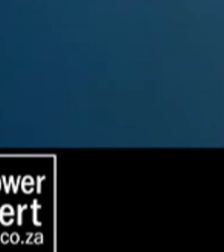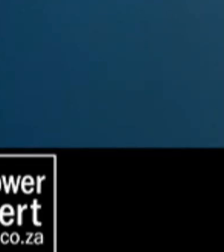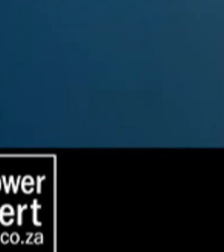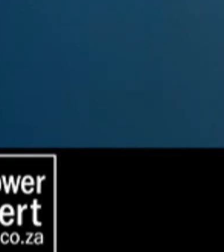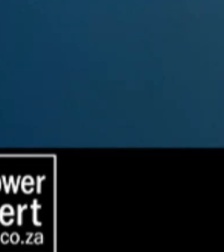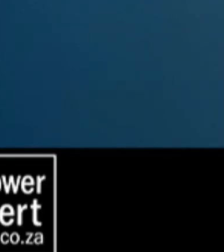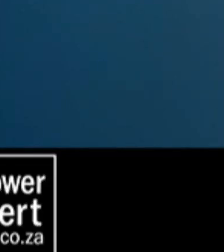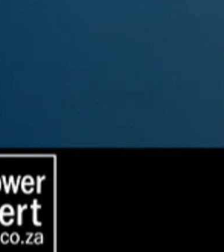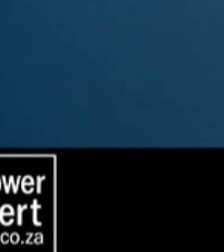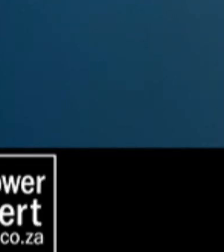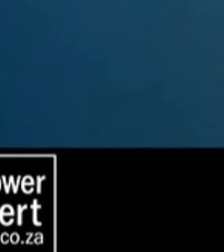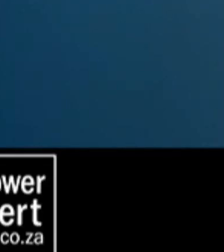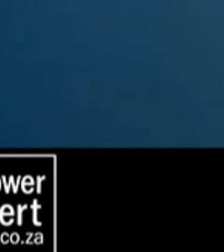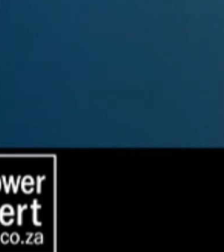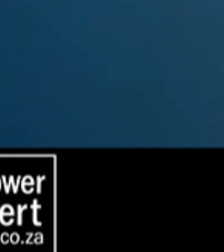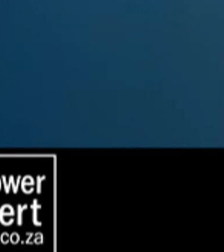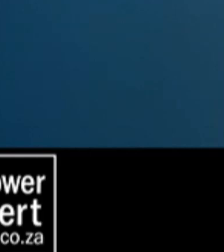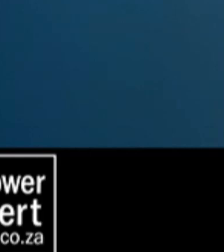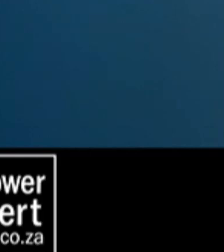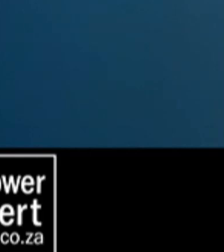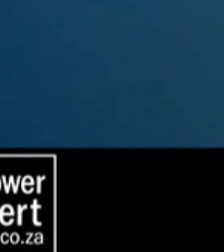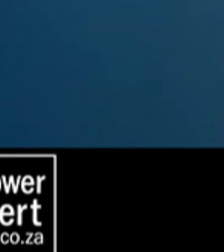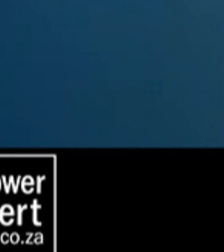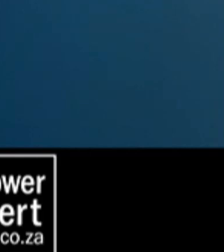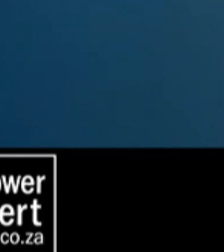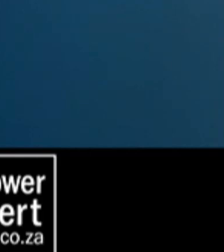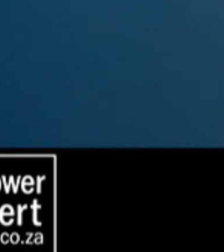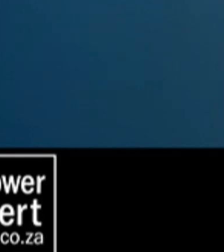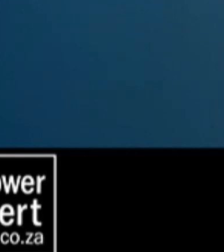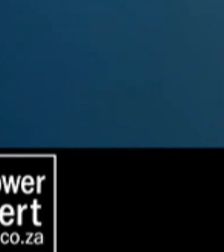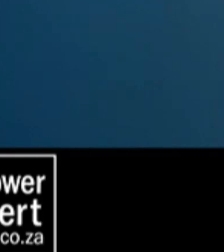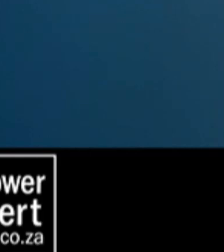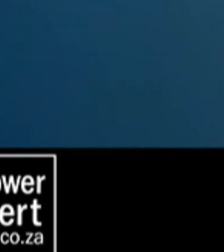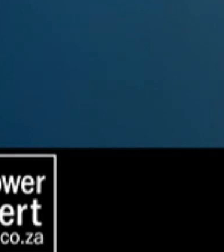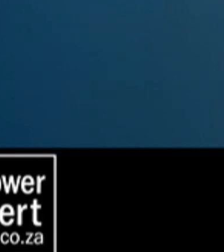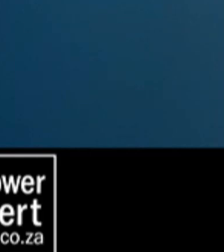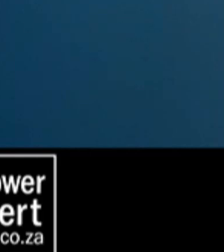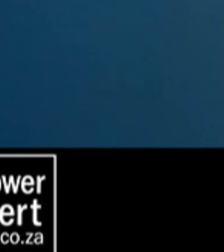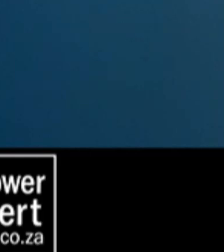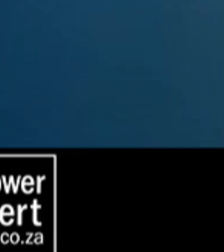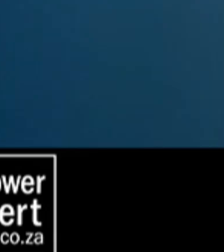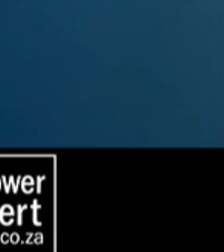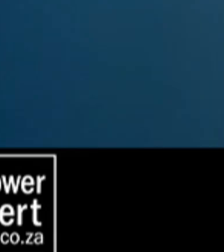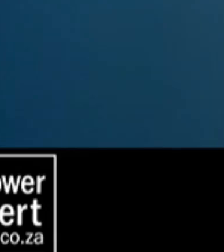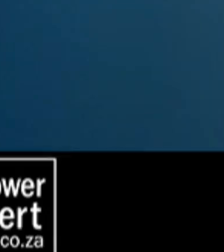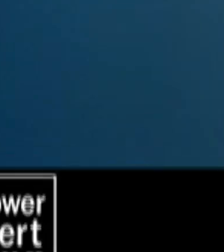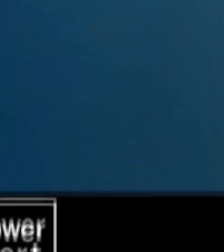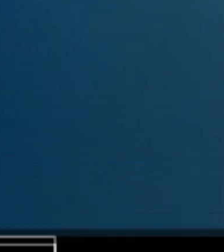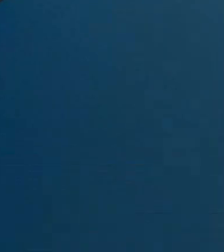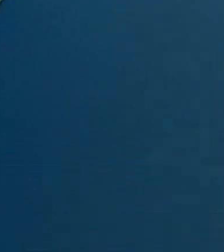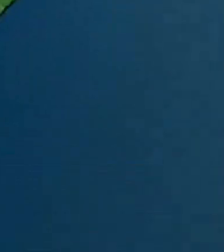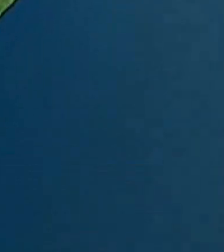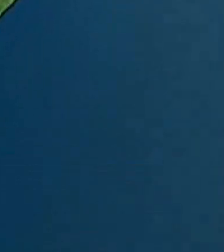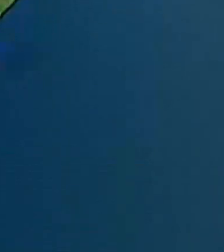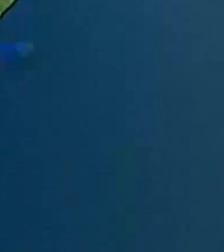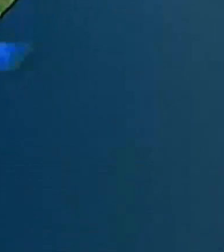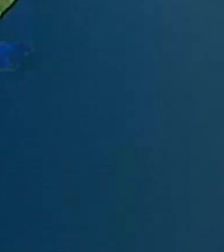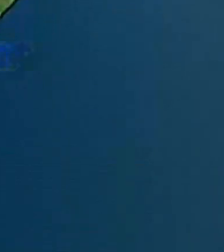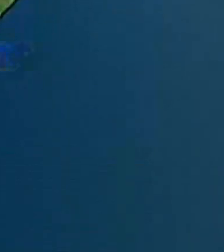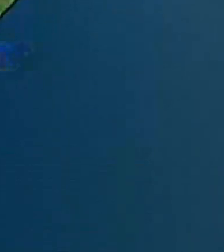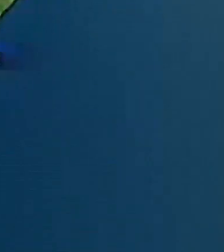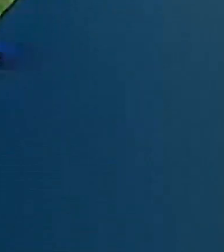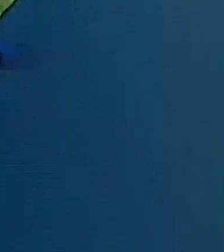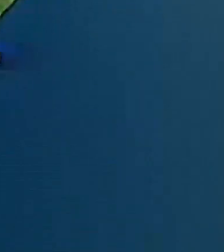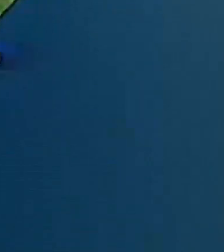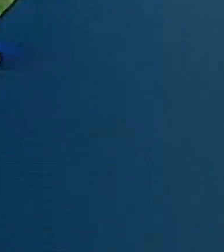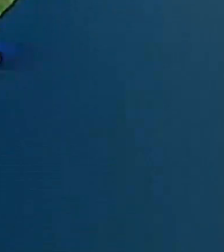e fela dikgaratha tša ditemperature tša rena di godimo ka Ladysmith ke tše 30 ka Durban le dikarolo tša Richards Bay